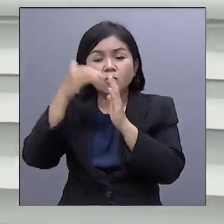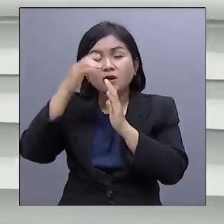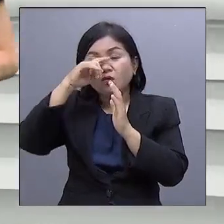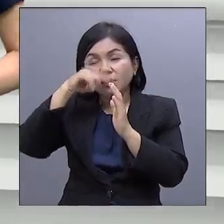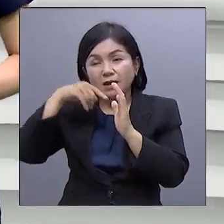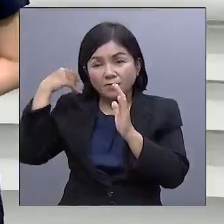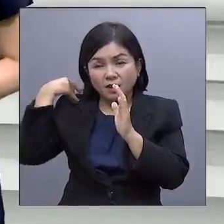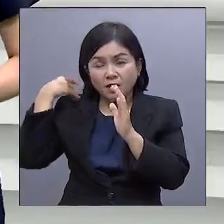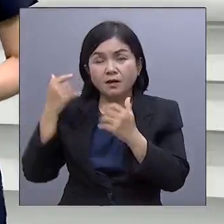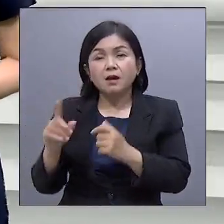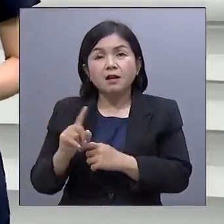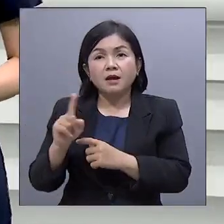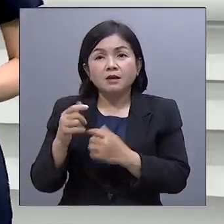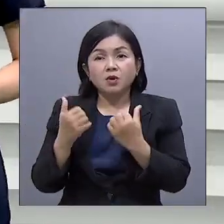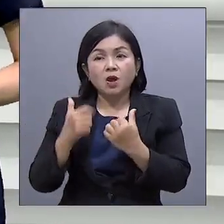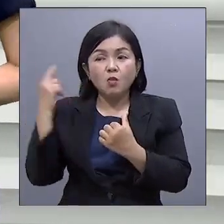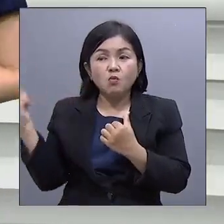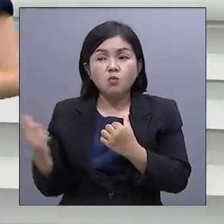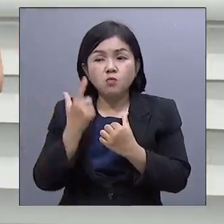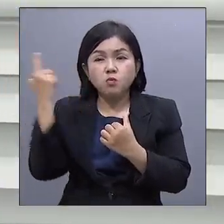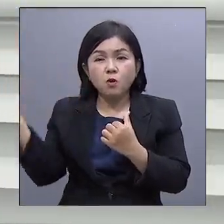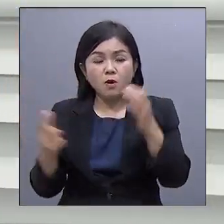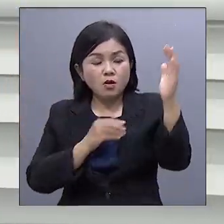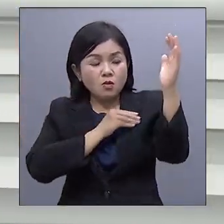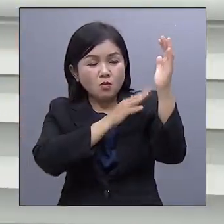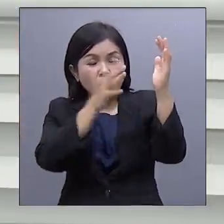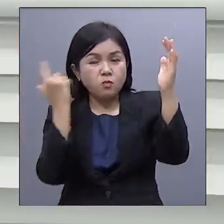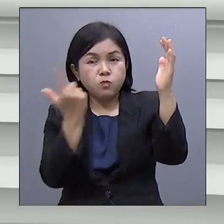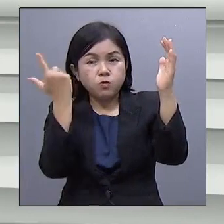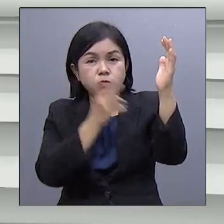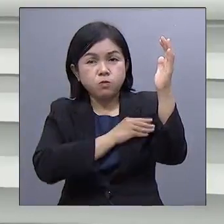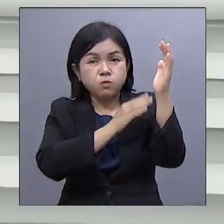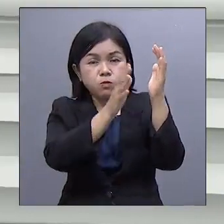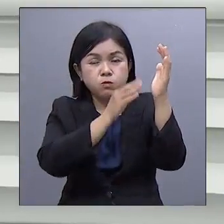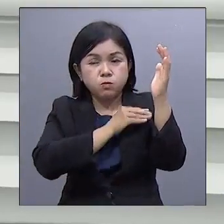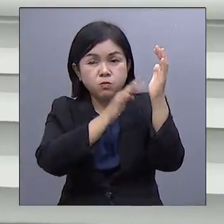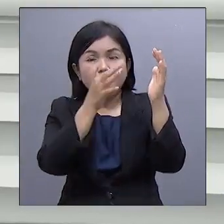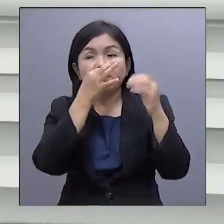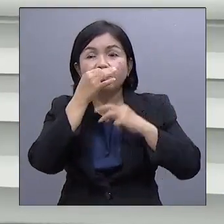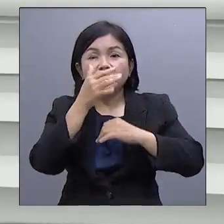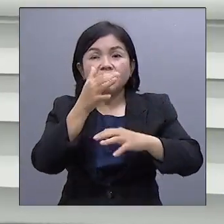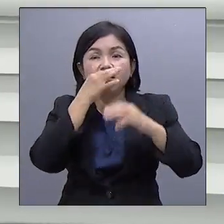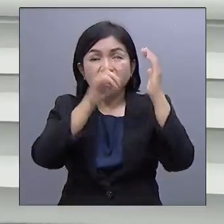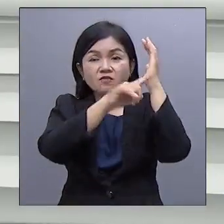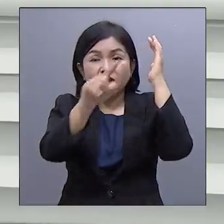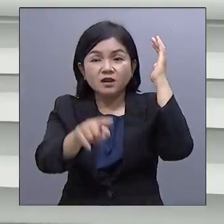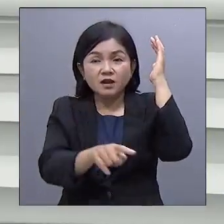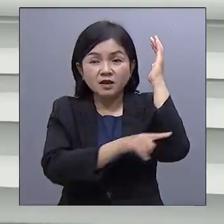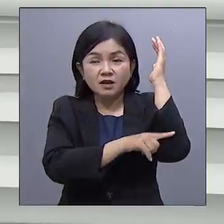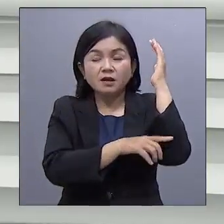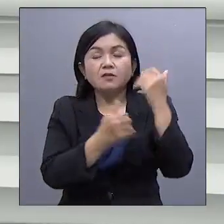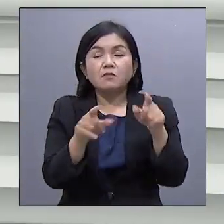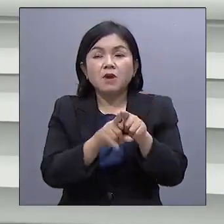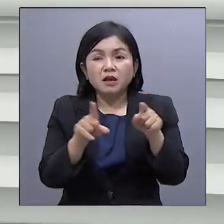นะคะประกอบกับระยะนี้ค่ะกระแสลมมรสุมตะวันตกเฉียงใต้ที่พัดเข้ามาปกคลุมบริเวณทะเลอันดามันภาคใต้และก็อ่าวไทยตอนบ